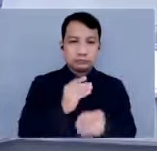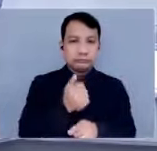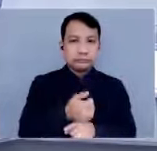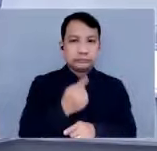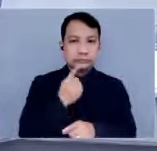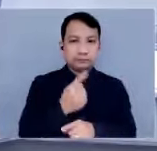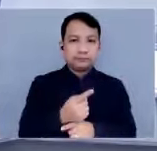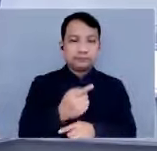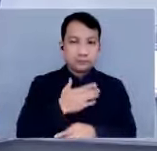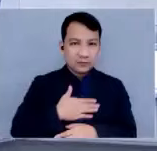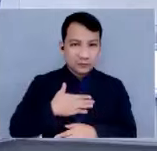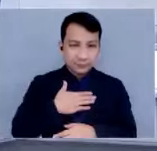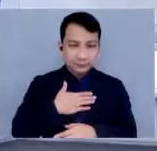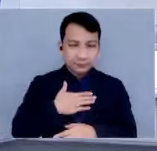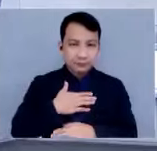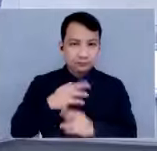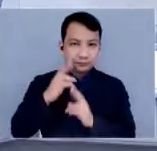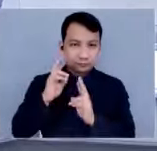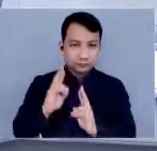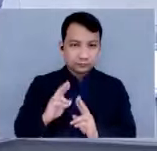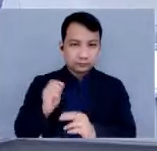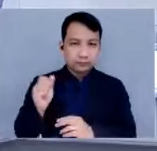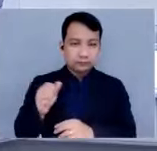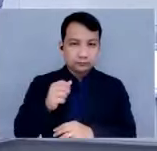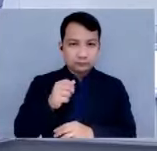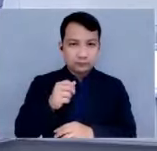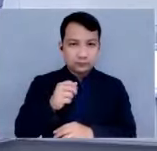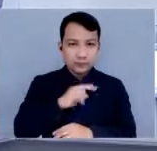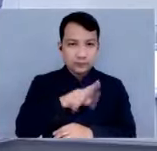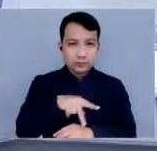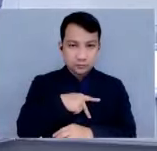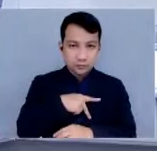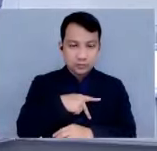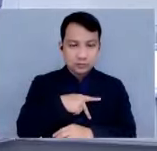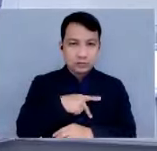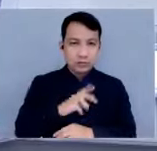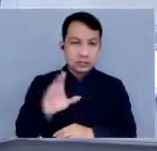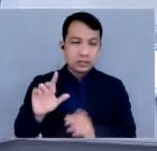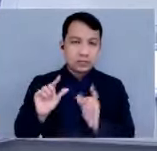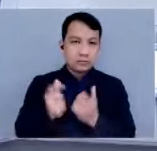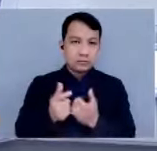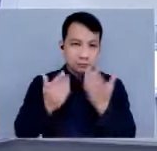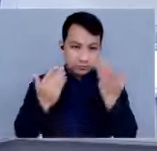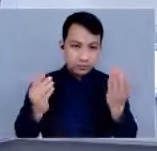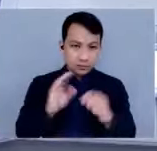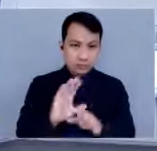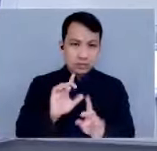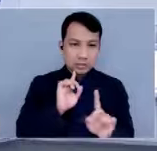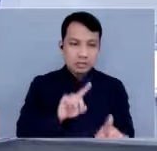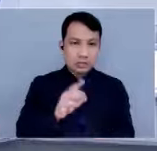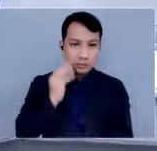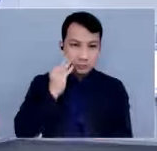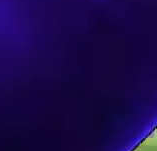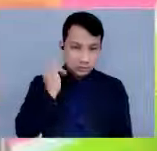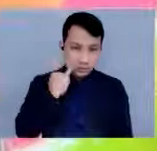Nakiusap sila na respetuhin ang privacy ng Nation's Girl Group. Yan at iba pa sa report ni MJ